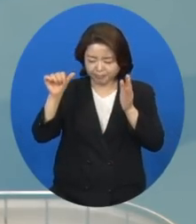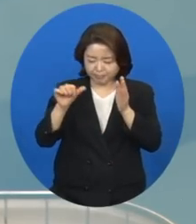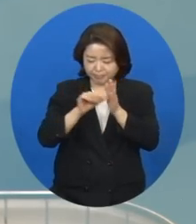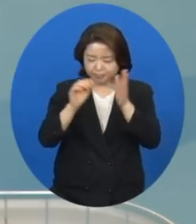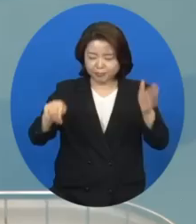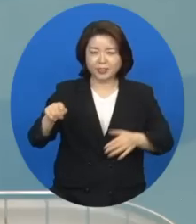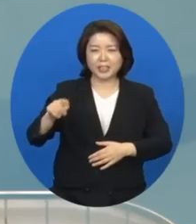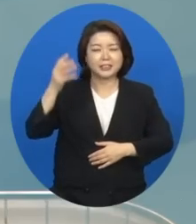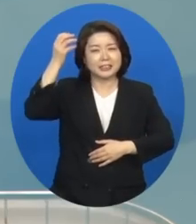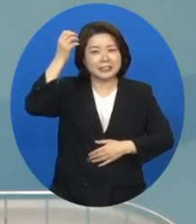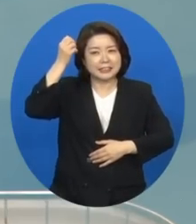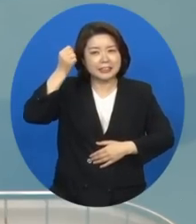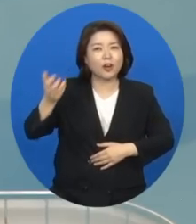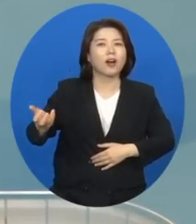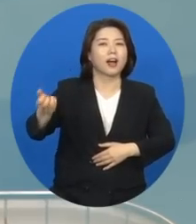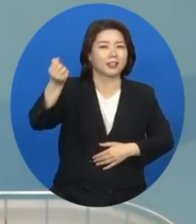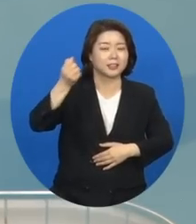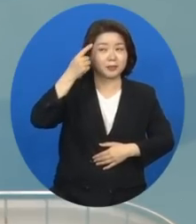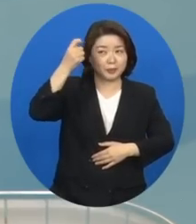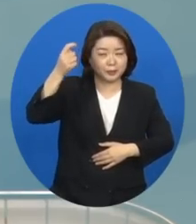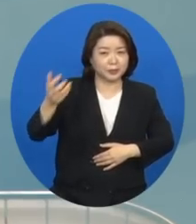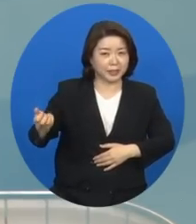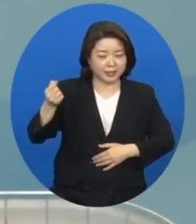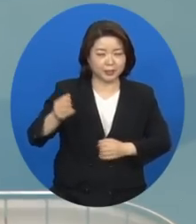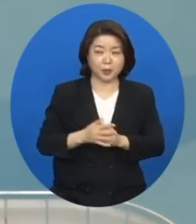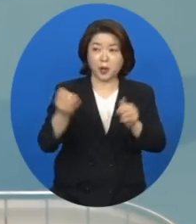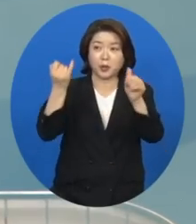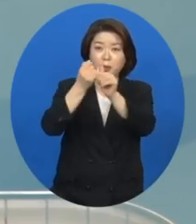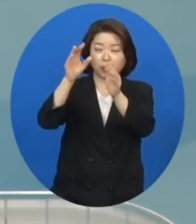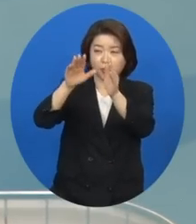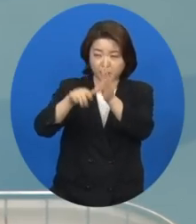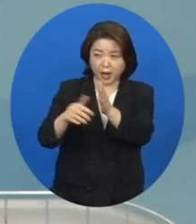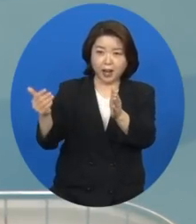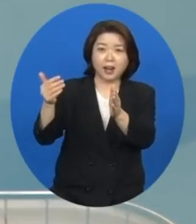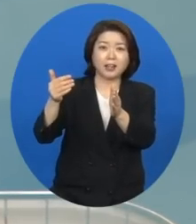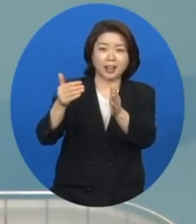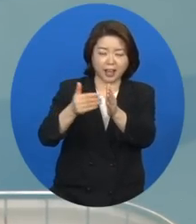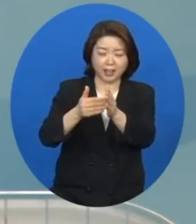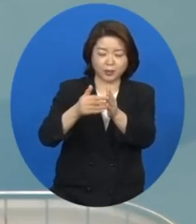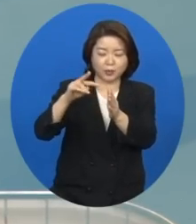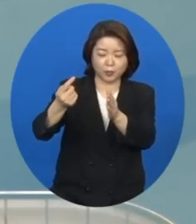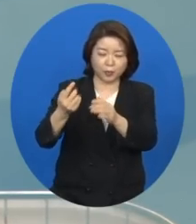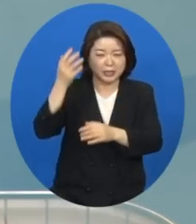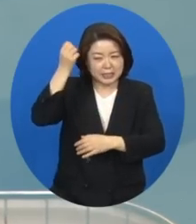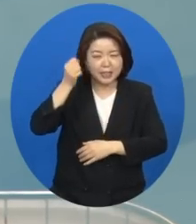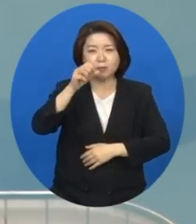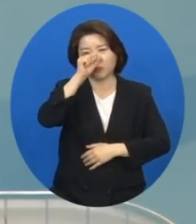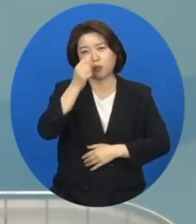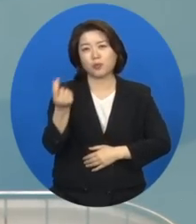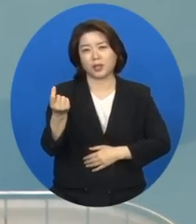줬으면 좋겠어요. 결혼할 때도 기억해 줬으면 좋겠어요. 이 일이